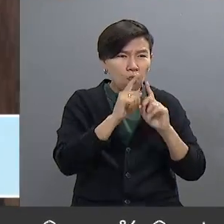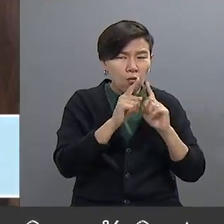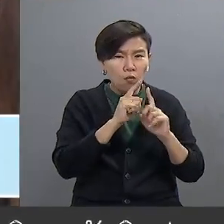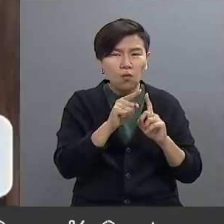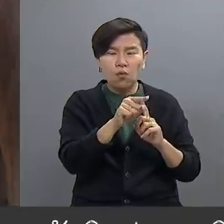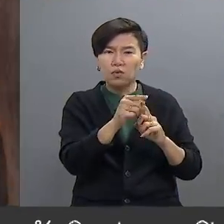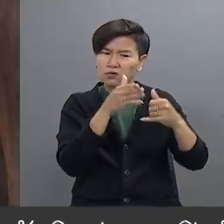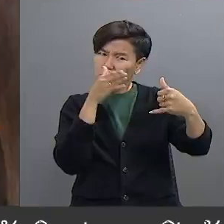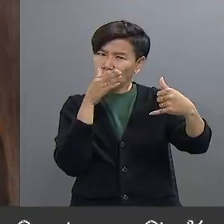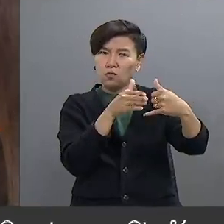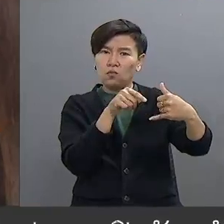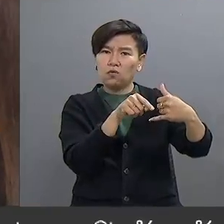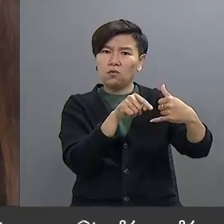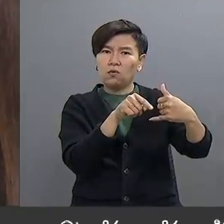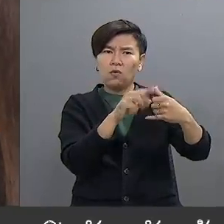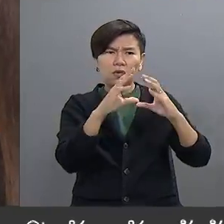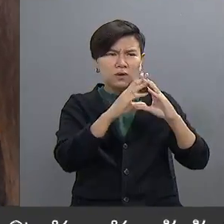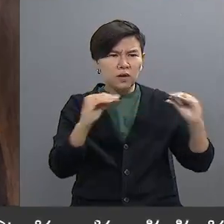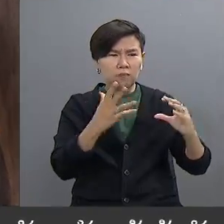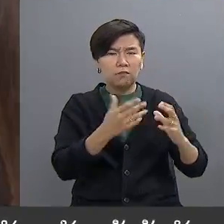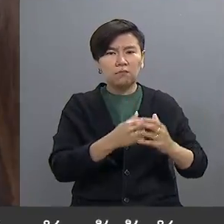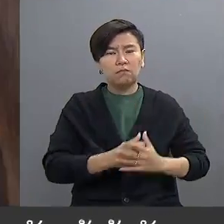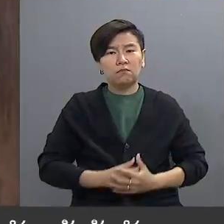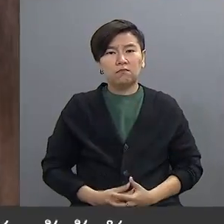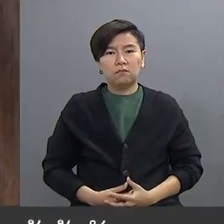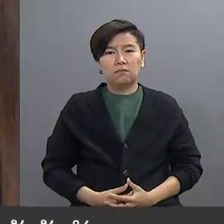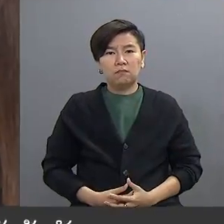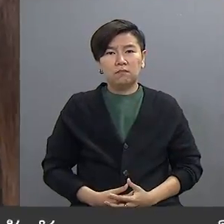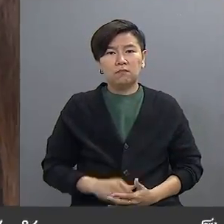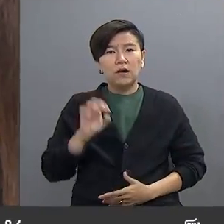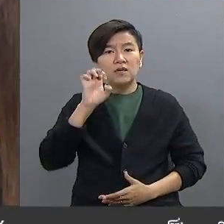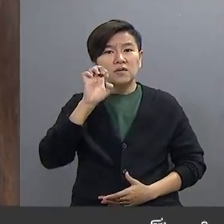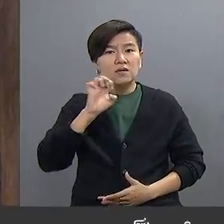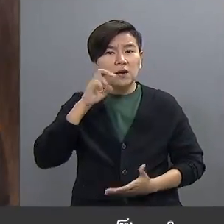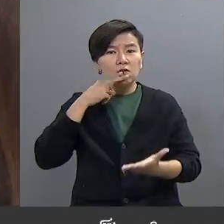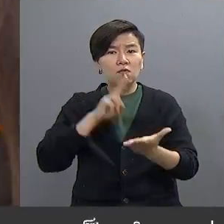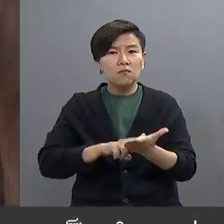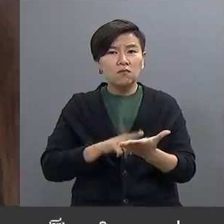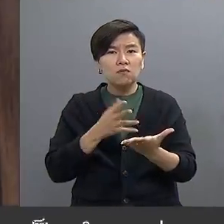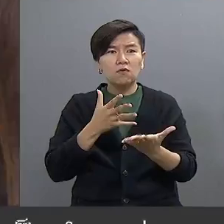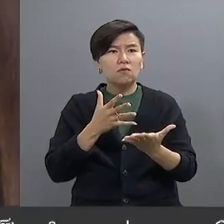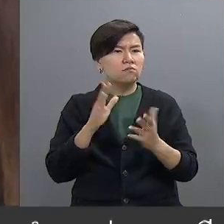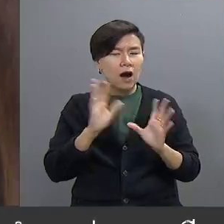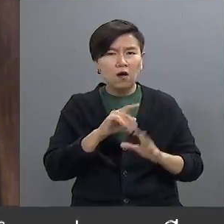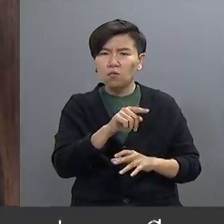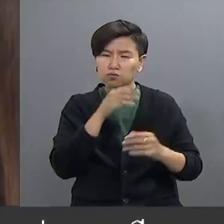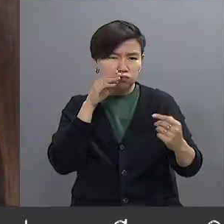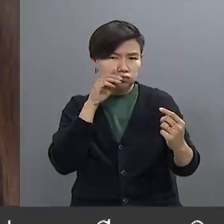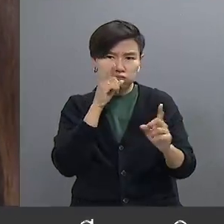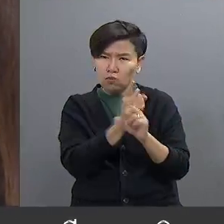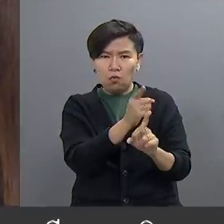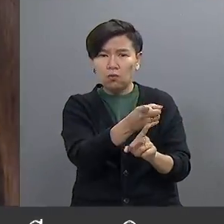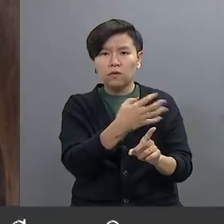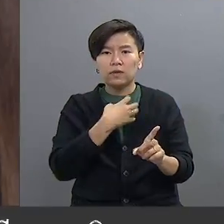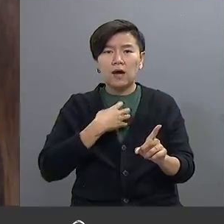ได้ค่ะอยากติดต่อให้ได้โดยตรงที่ไม่ต้องผ่านอีเมลหรือว่าต้องผ่านคนที่เขาแบบว่าไม่ได้ดูแลด้านนี้อะค่ะมันติดต่อกันยากมากตอนที่พว